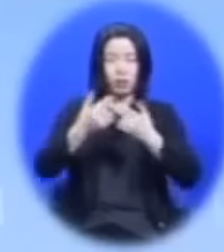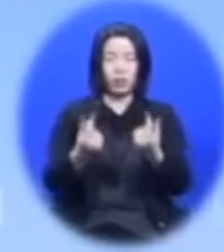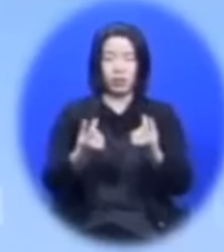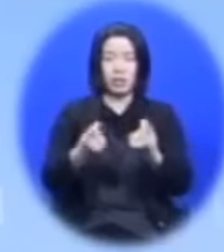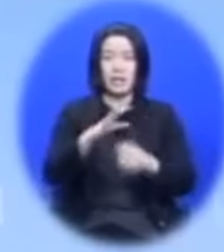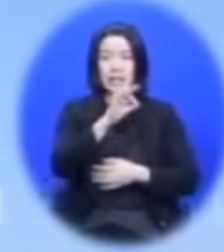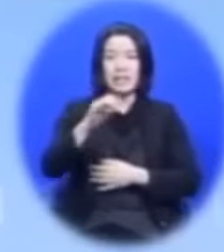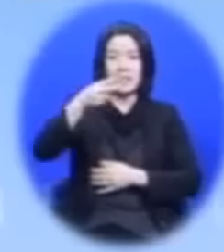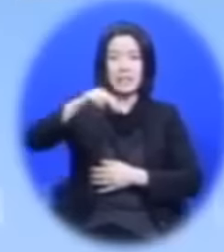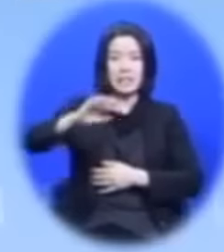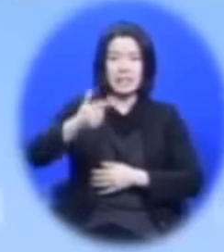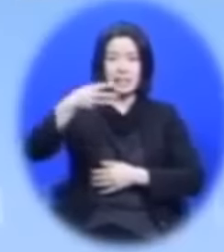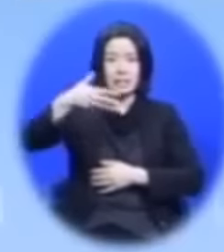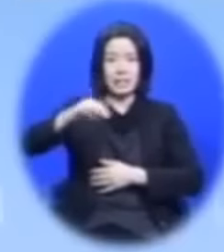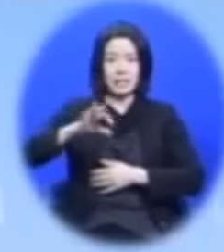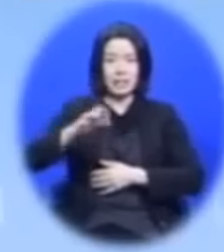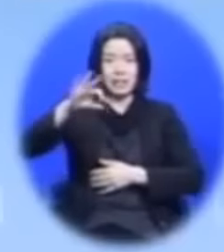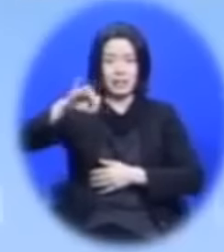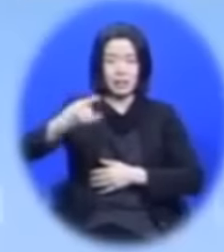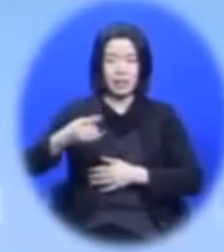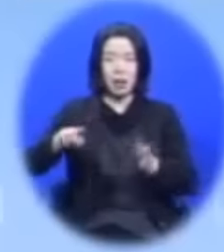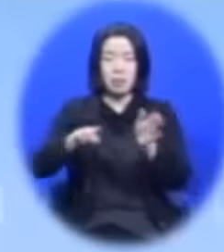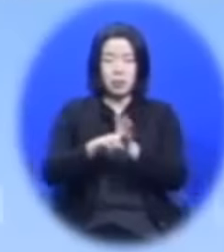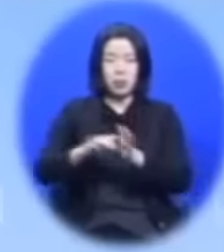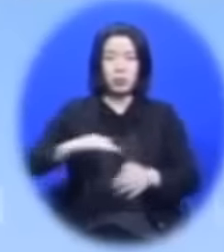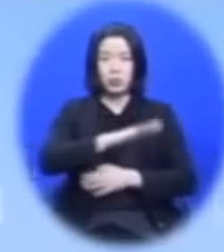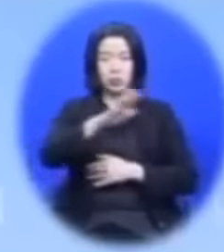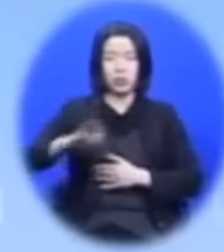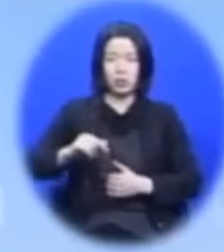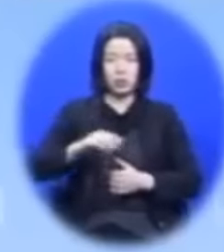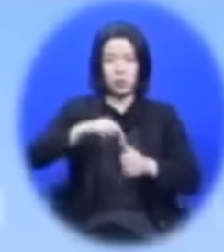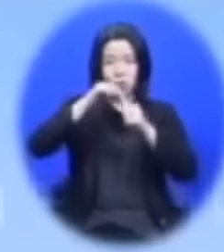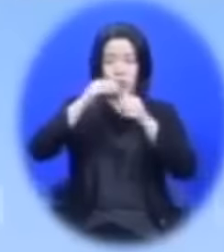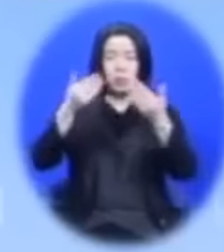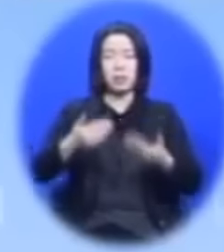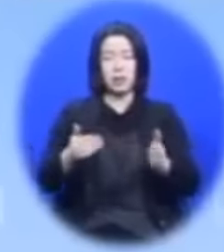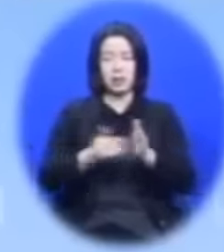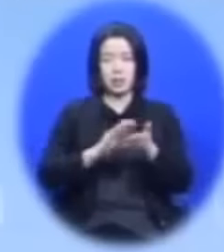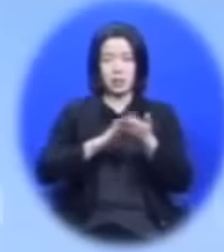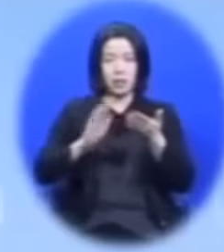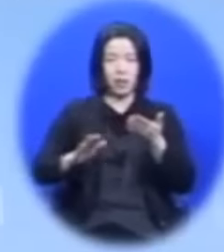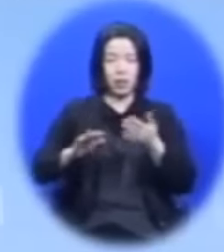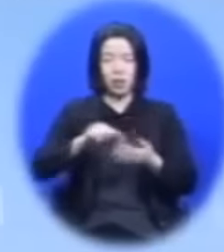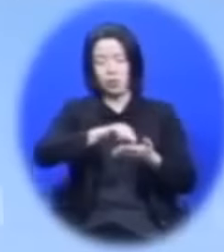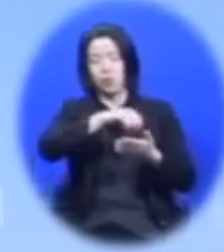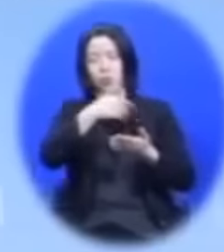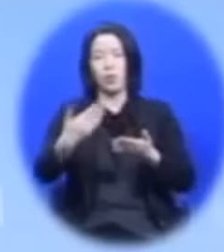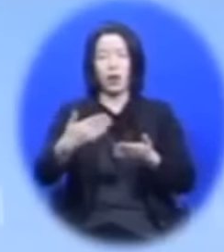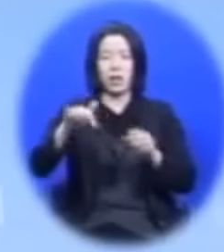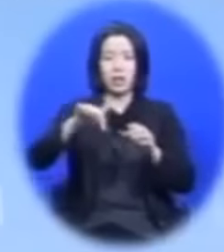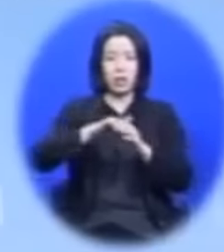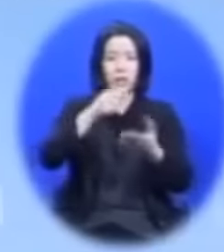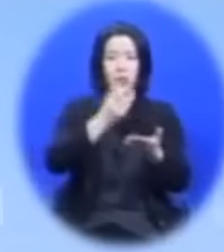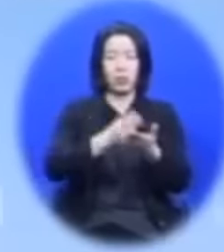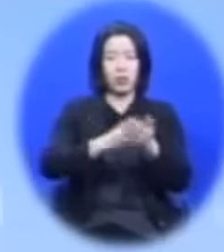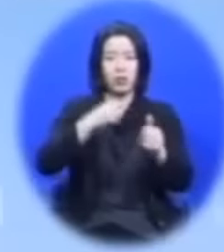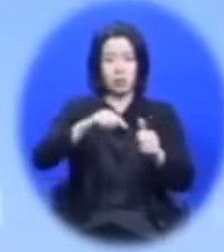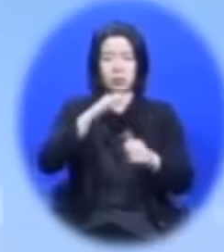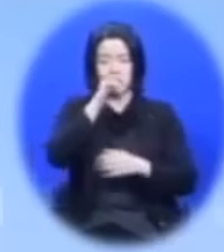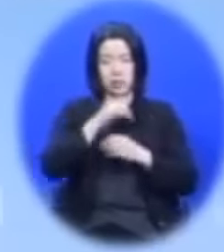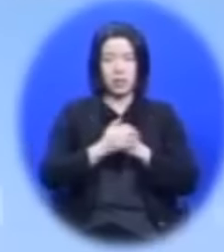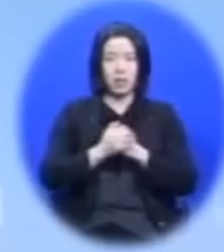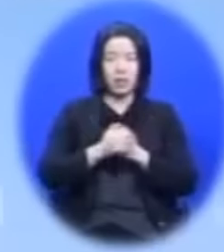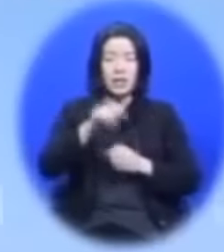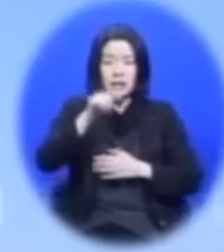이신칭이 믿음으로 우리는 구원 받는다. 유명한 기독교의 교리죠. 그리고